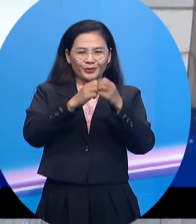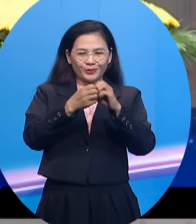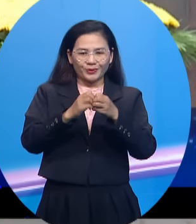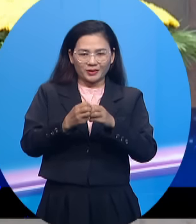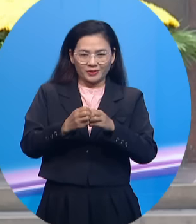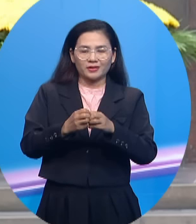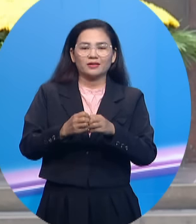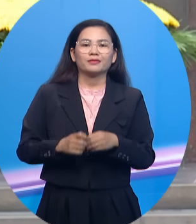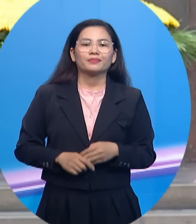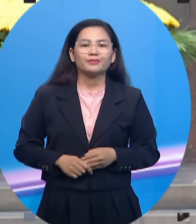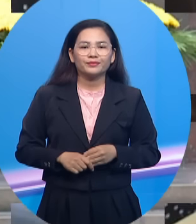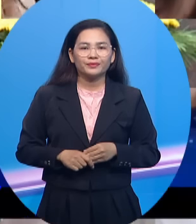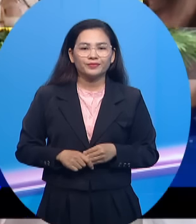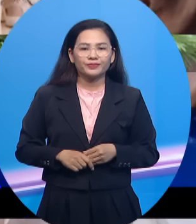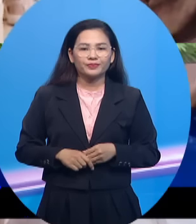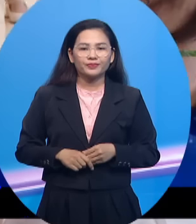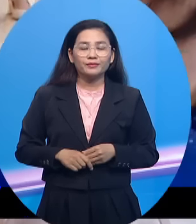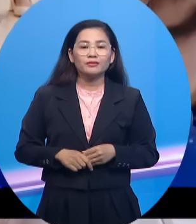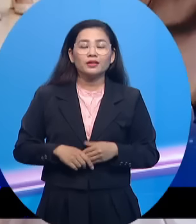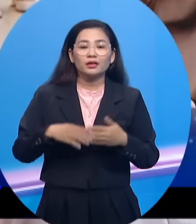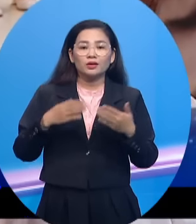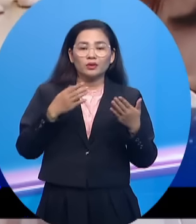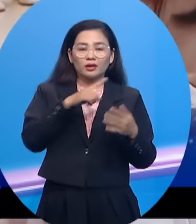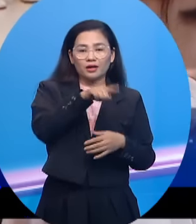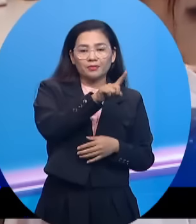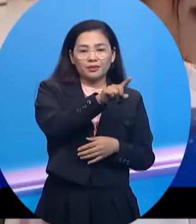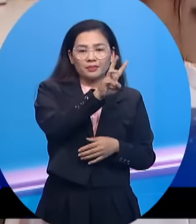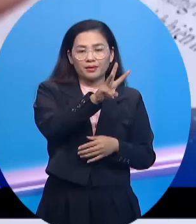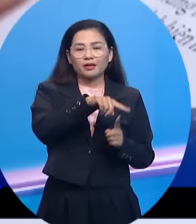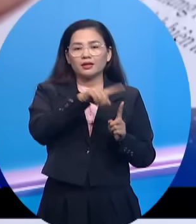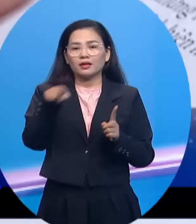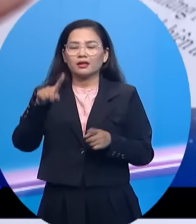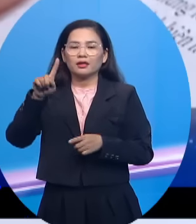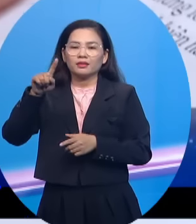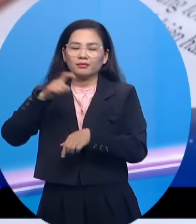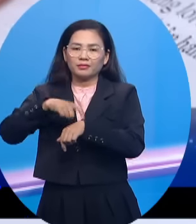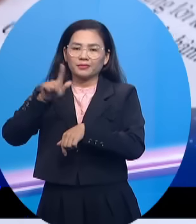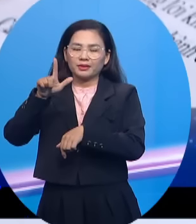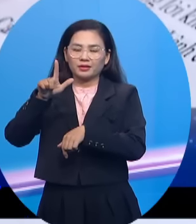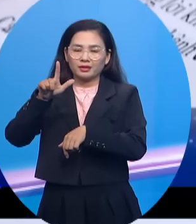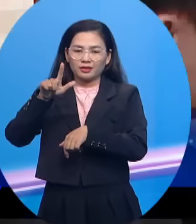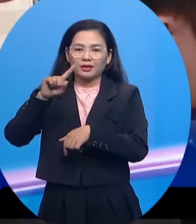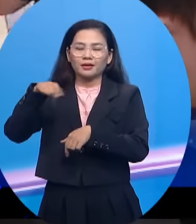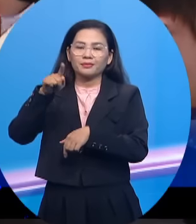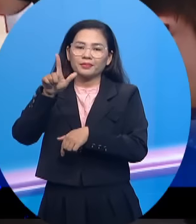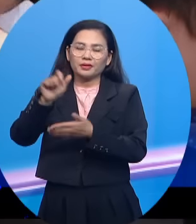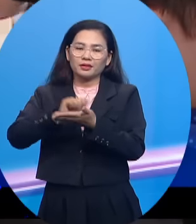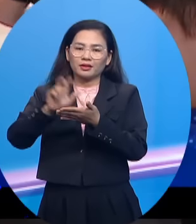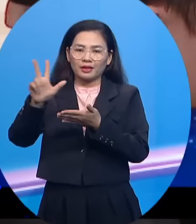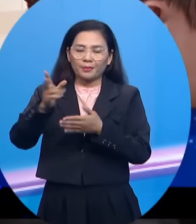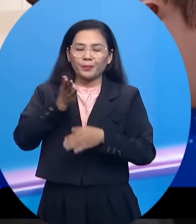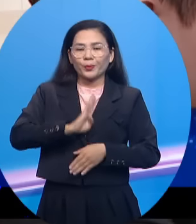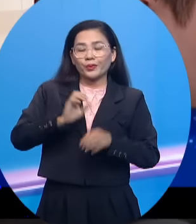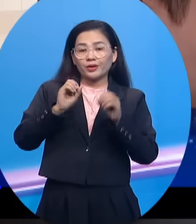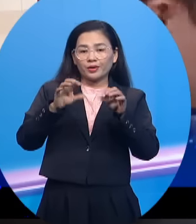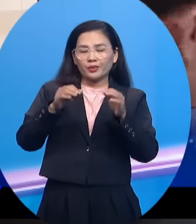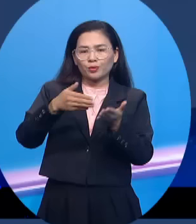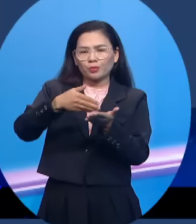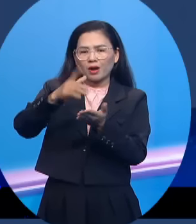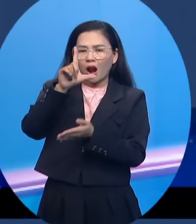kỳ. Từ hôm nay 13 tháng 8 đến 17 giờ ngày 17 tháng 8, Bộ Giáo dục và Đào tạo sẽ triển khai công tác lọc ảo trên hệ